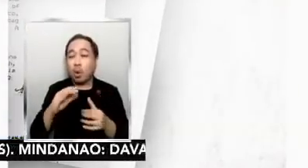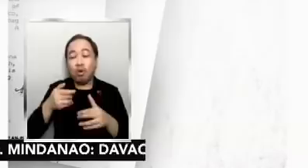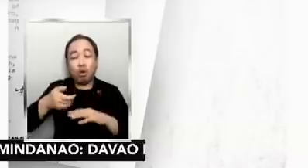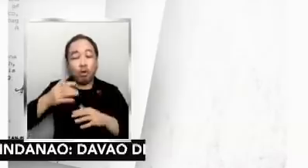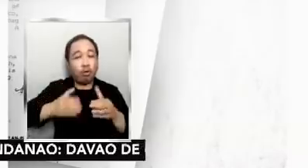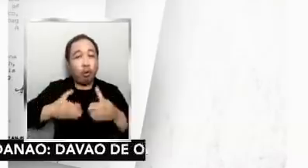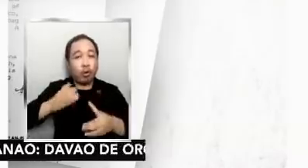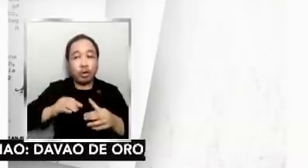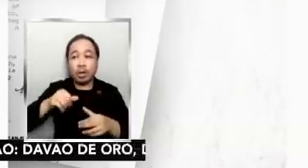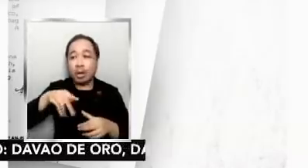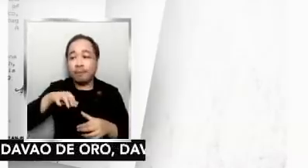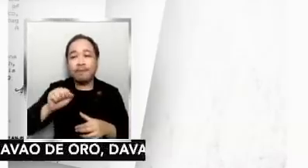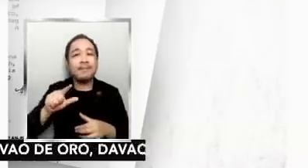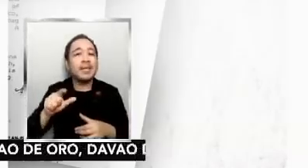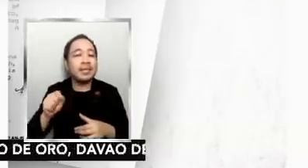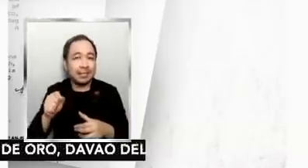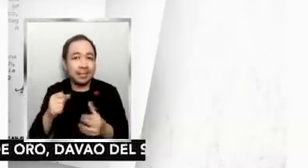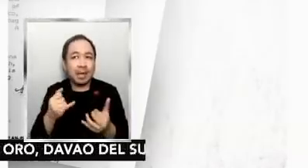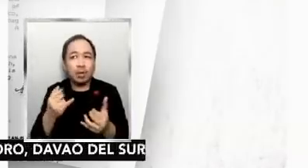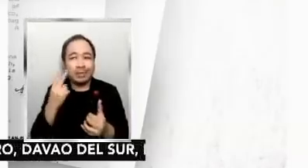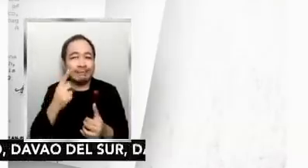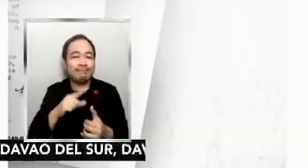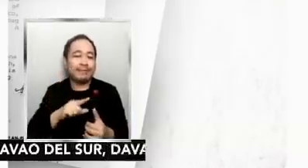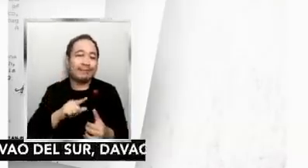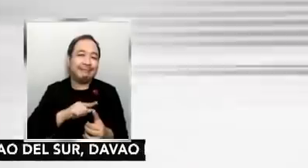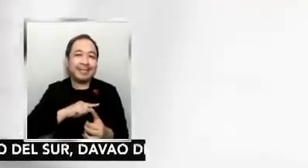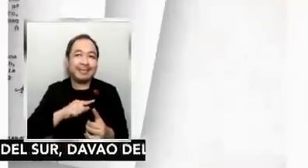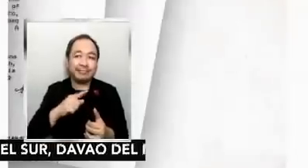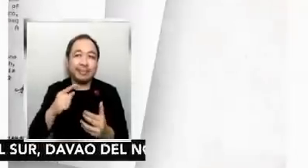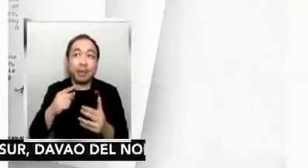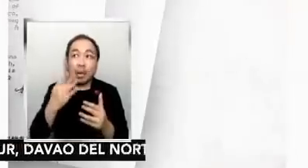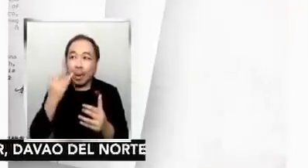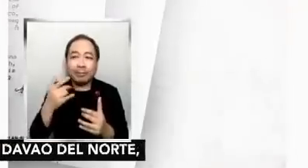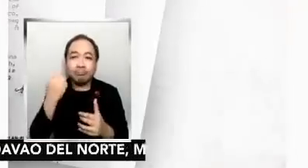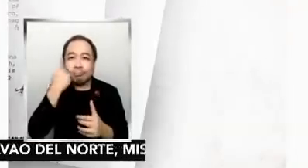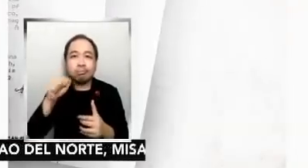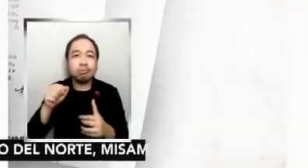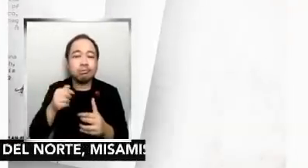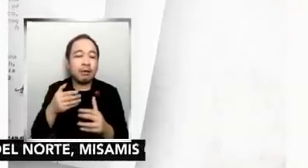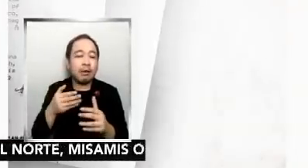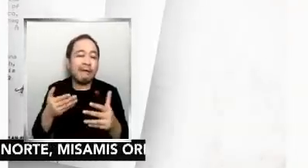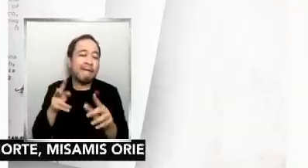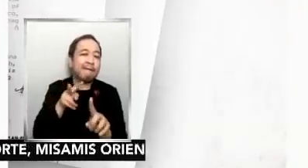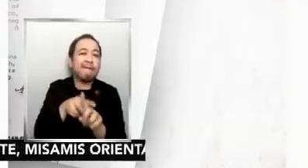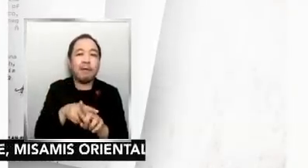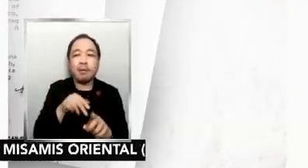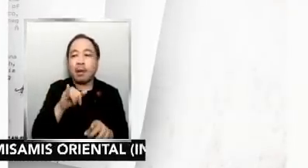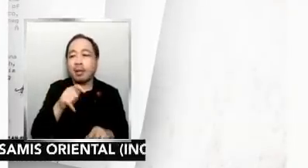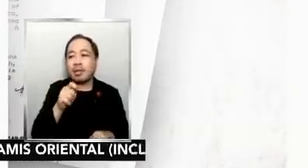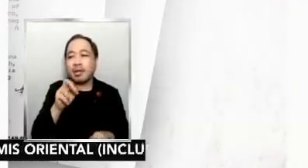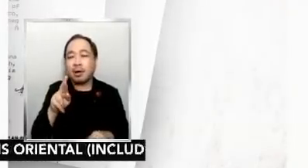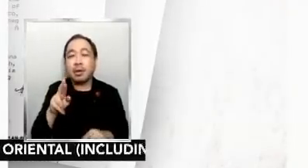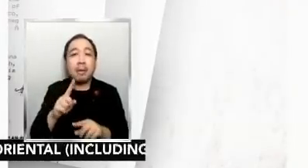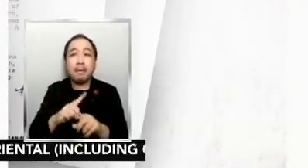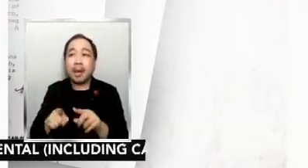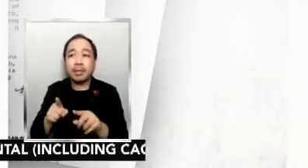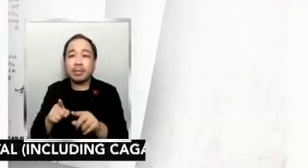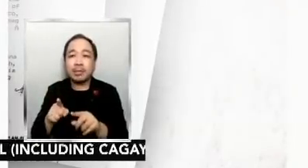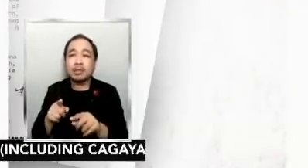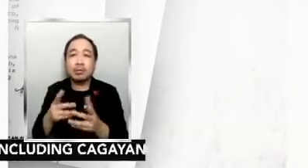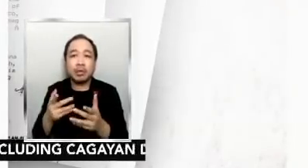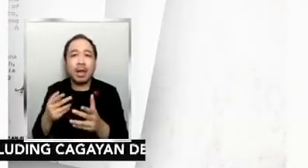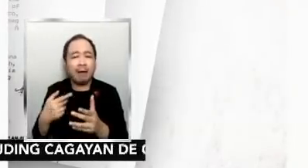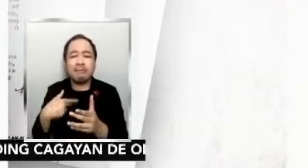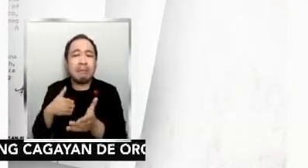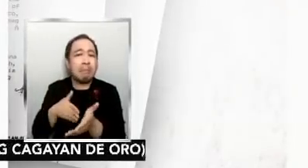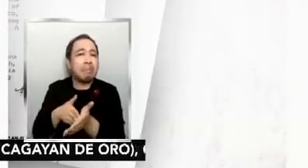QCRTC sa kaso ng kabiguang mag-file ng ITR. Pero inabswelto siya sa kasong non-payment ng deficiency taxes at